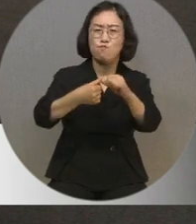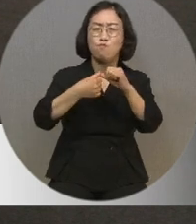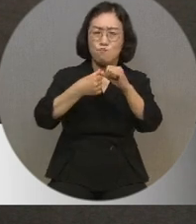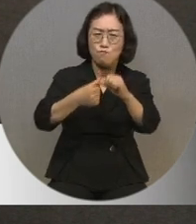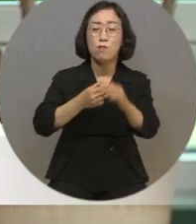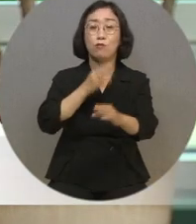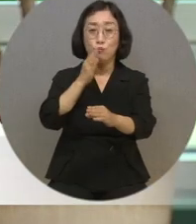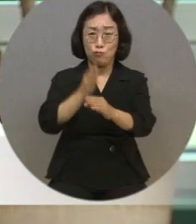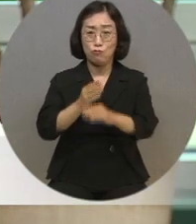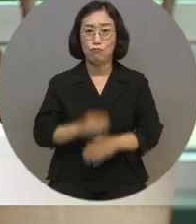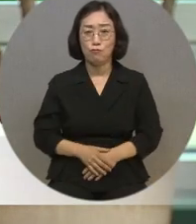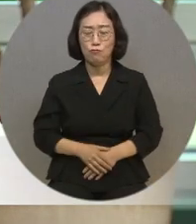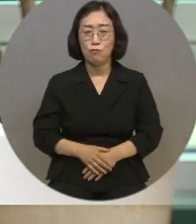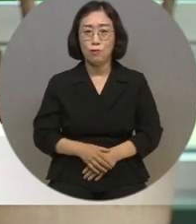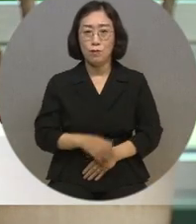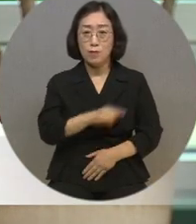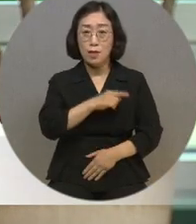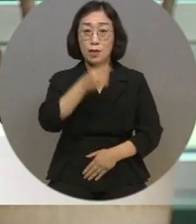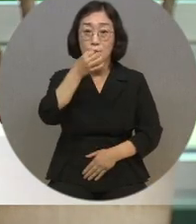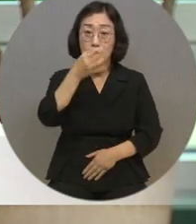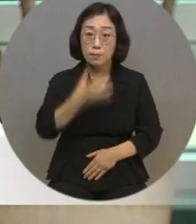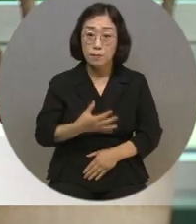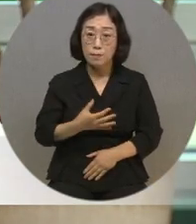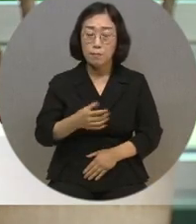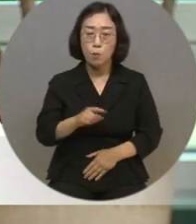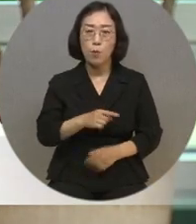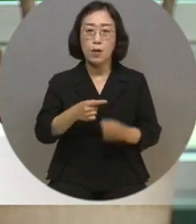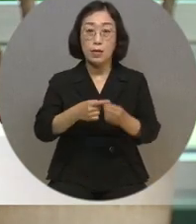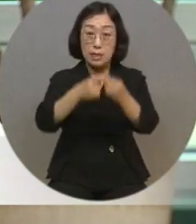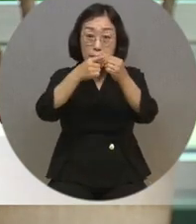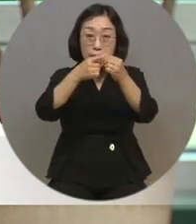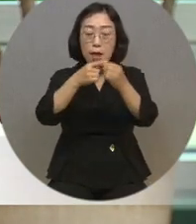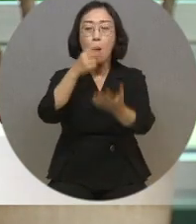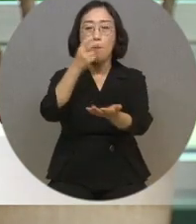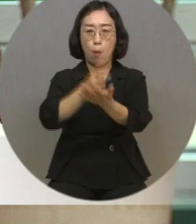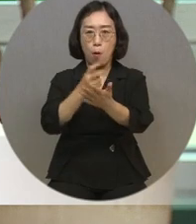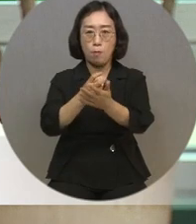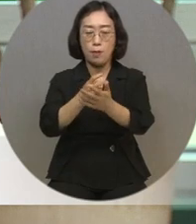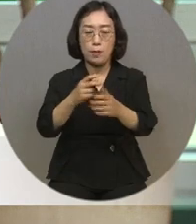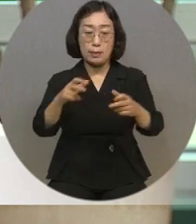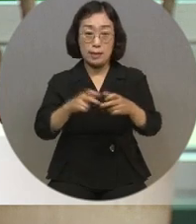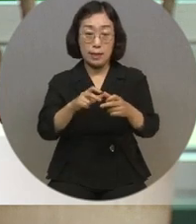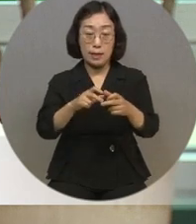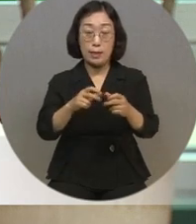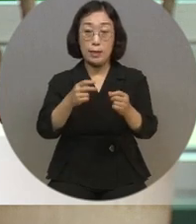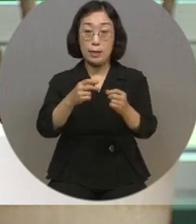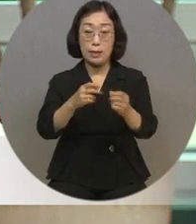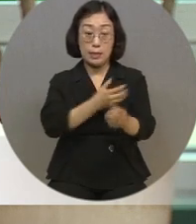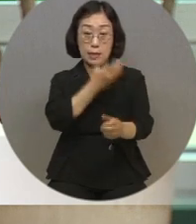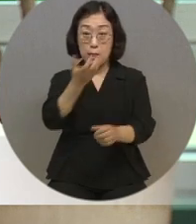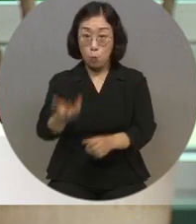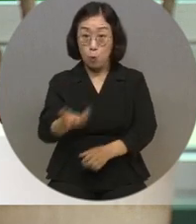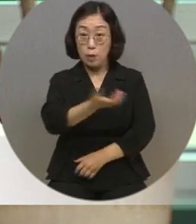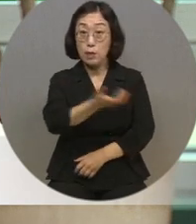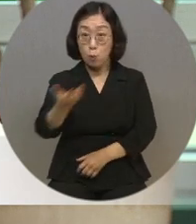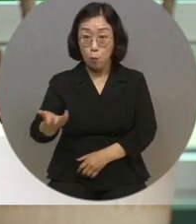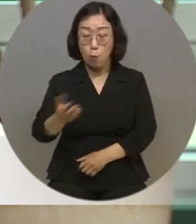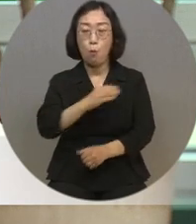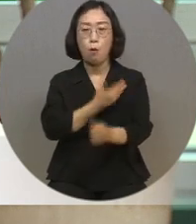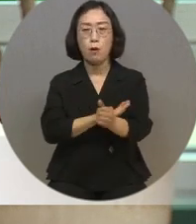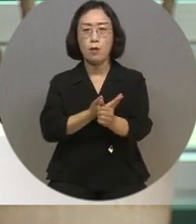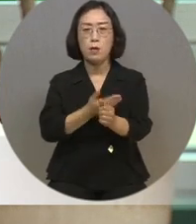보내고 있습니다. 무엇보다 가장 먼저 1호 법안으로 장애인 이동권을 보장할 수 있는